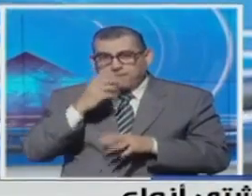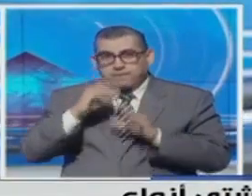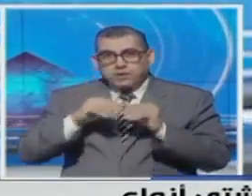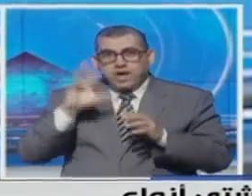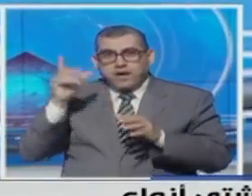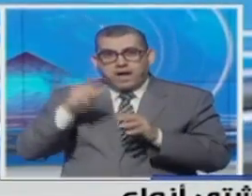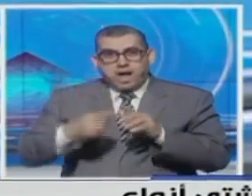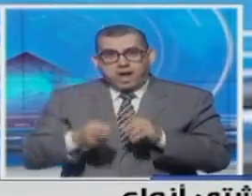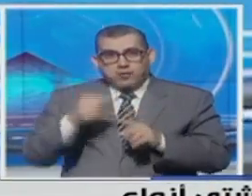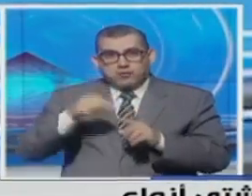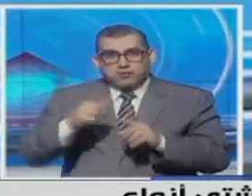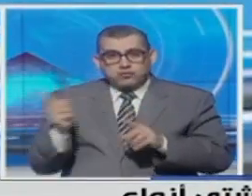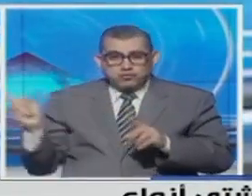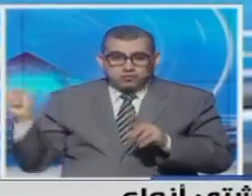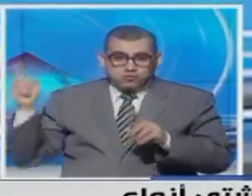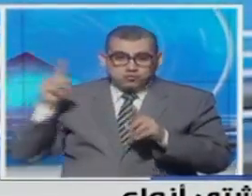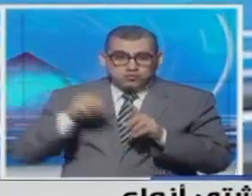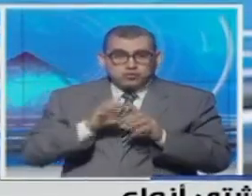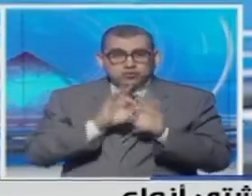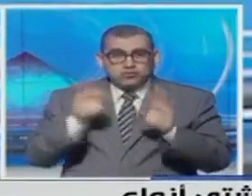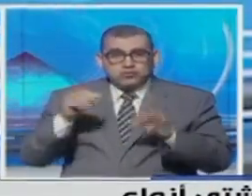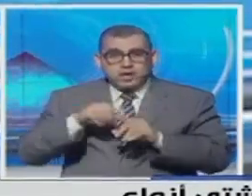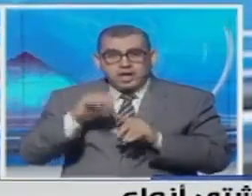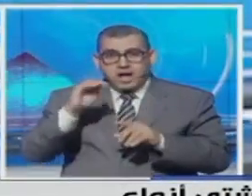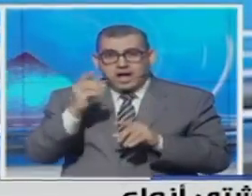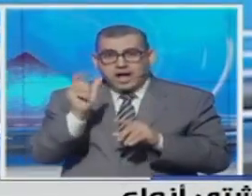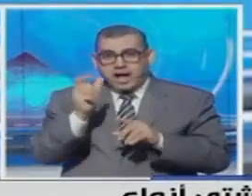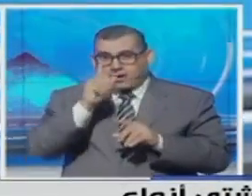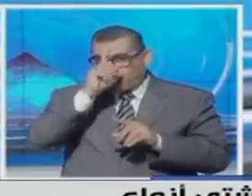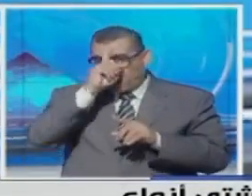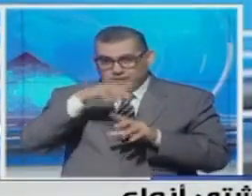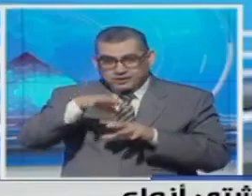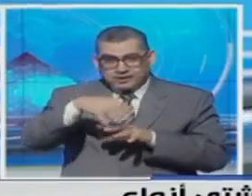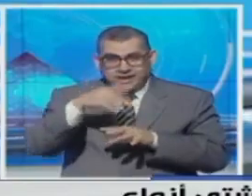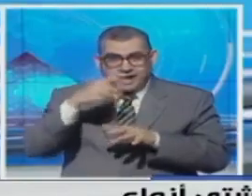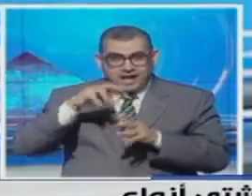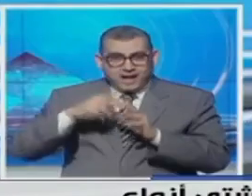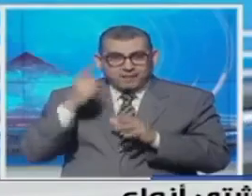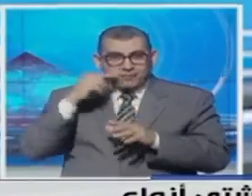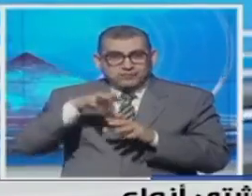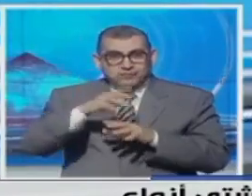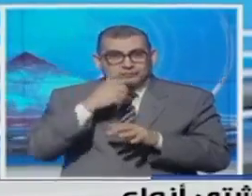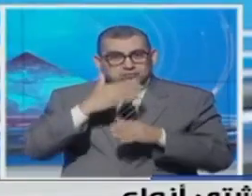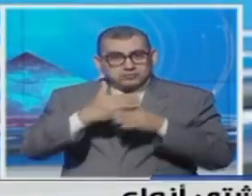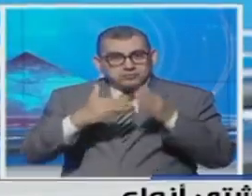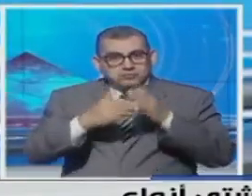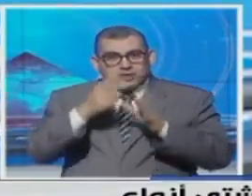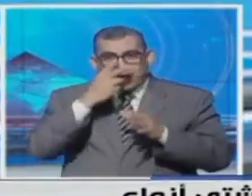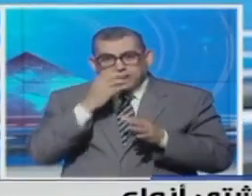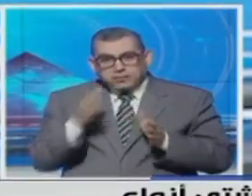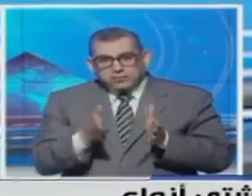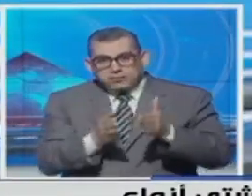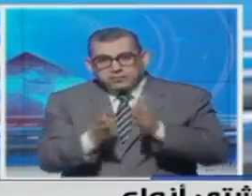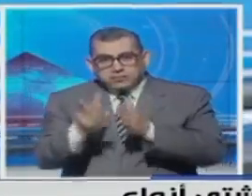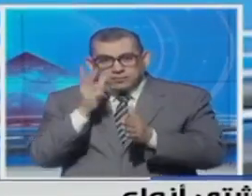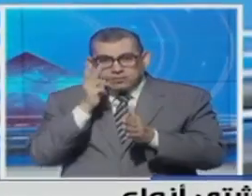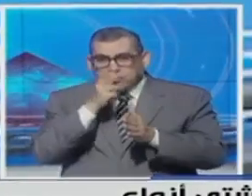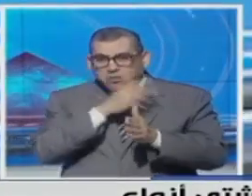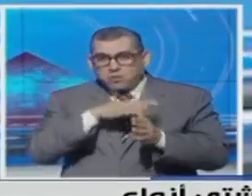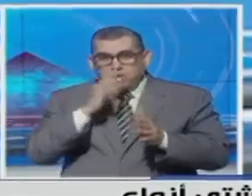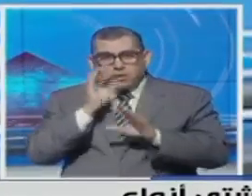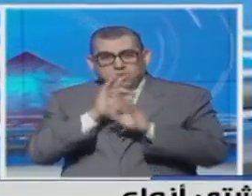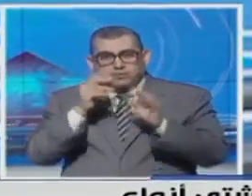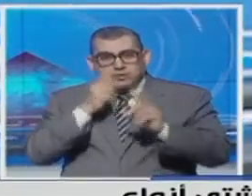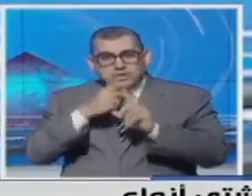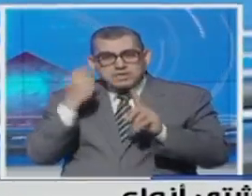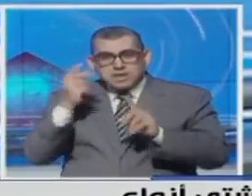الأوسط، وحتى الآن ظل الخان محتفظا بشكله القديم من بنايات وأزقة تحمل عبق التاريخ،